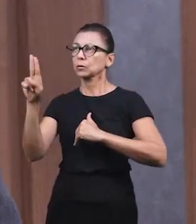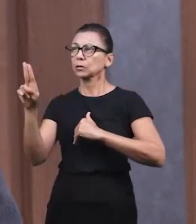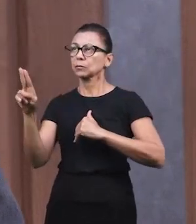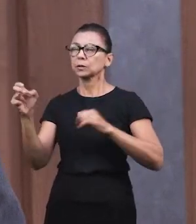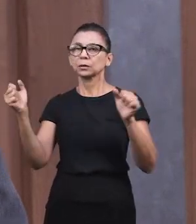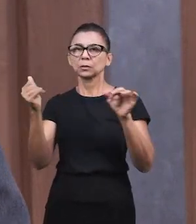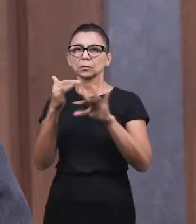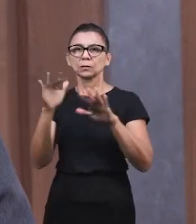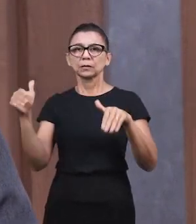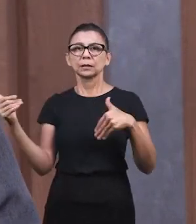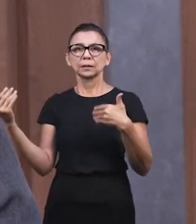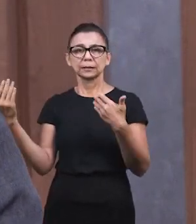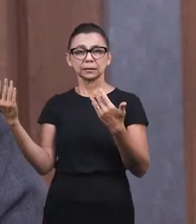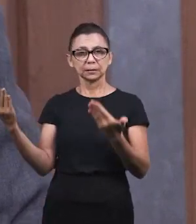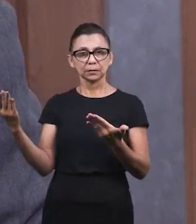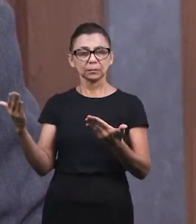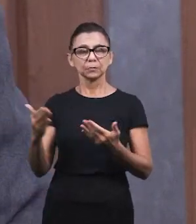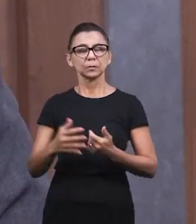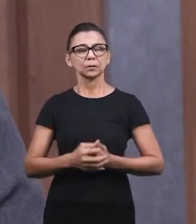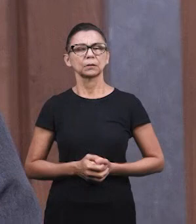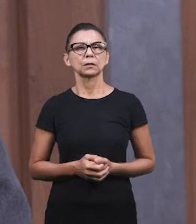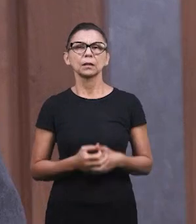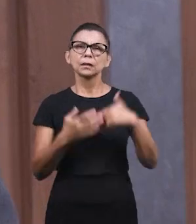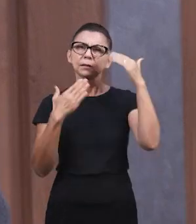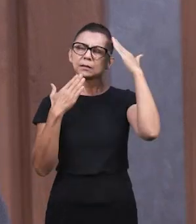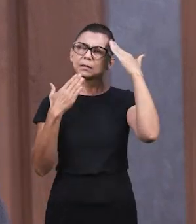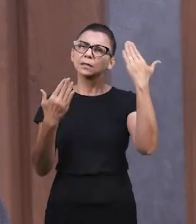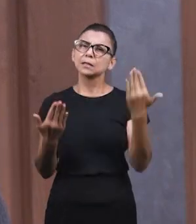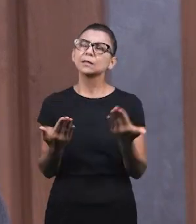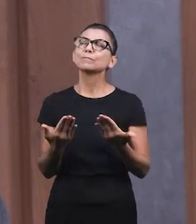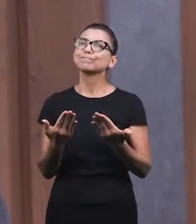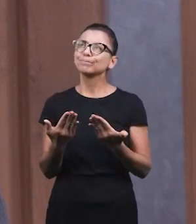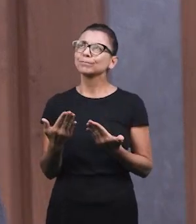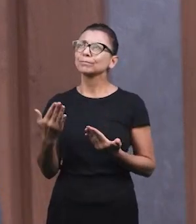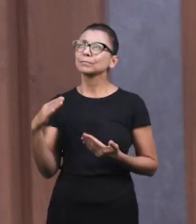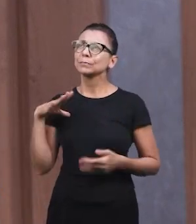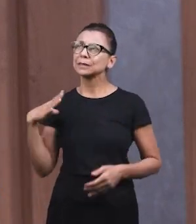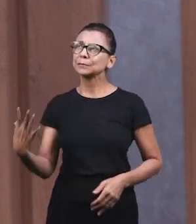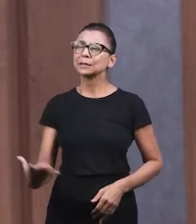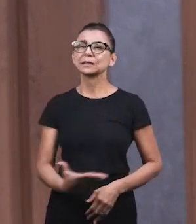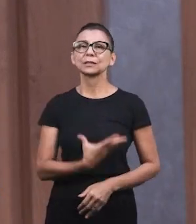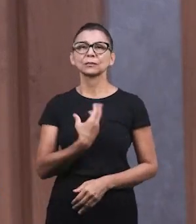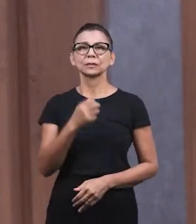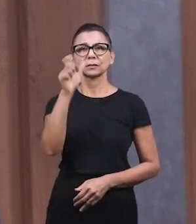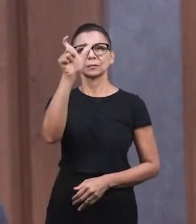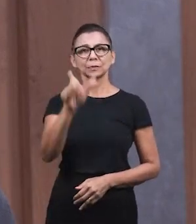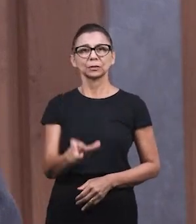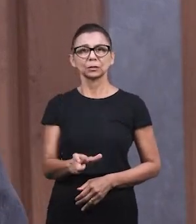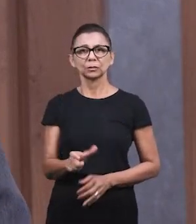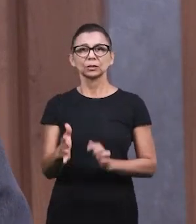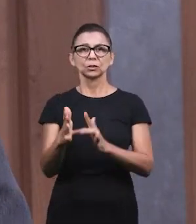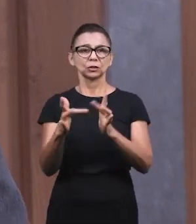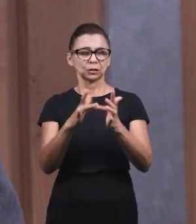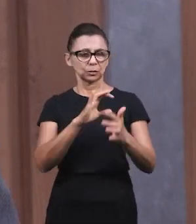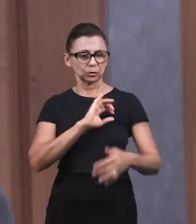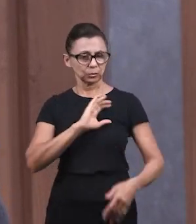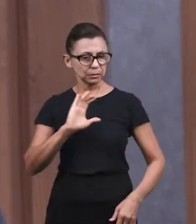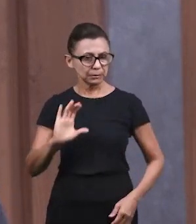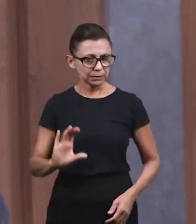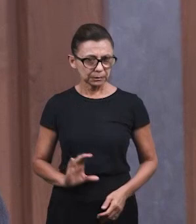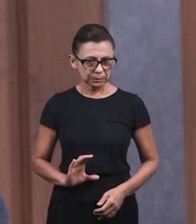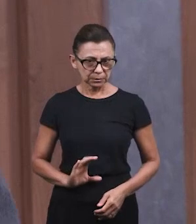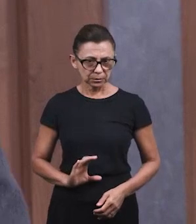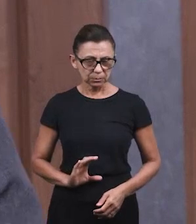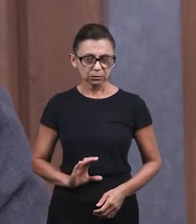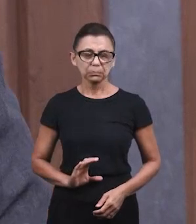Господь. Мы славим Тебя за спасение во Христе Иисусе.